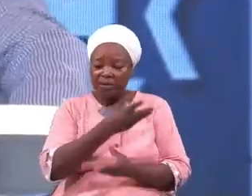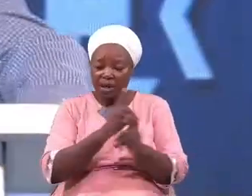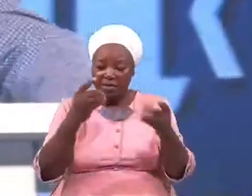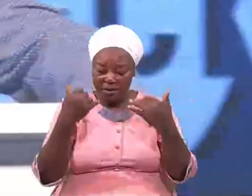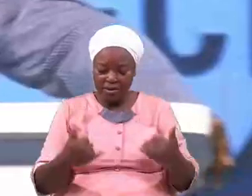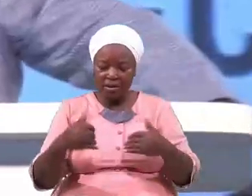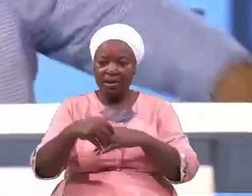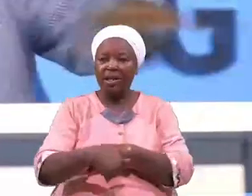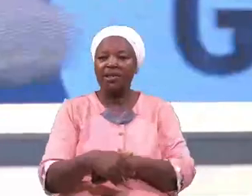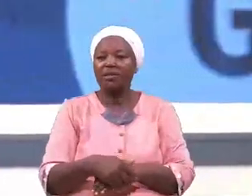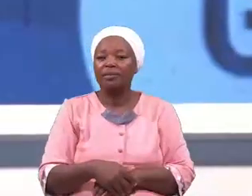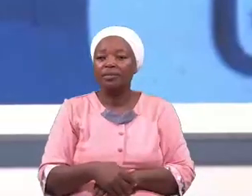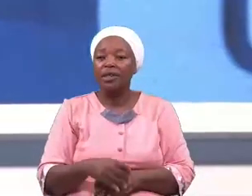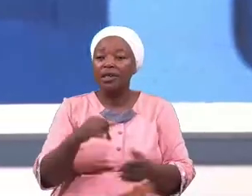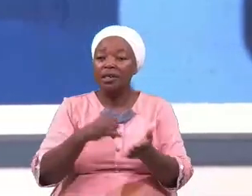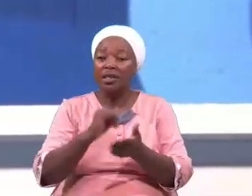ce soir.